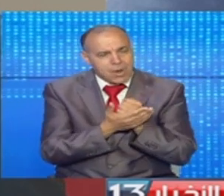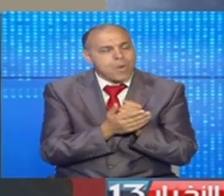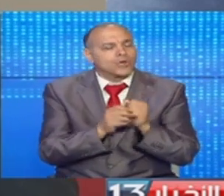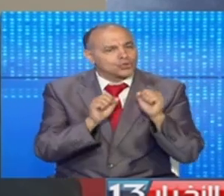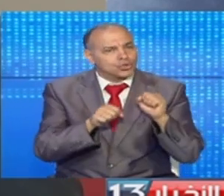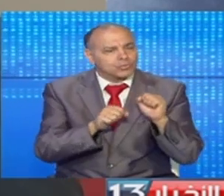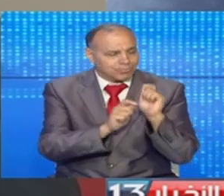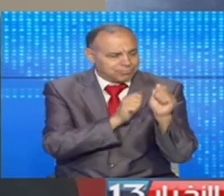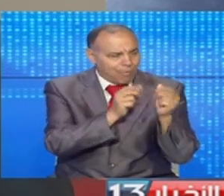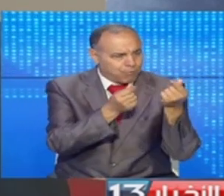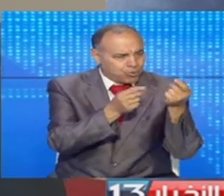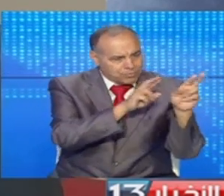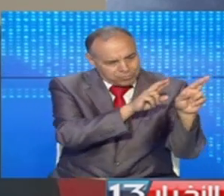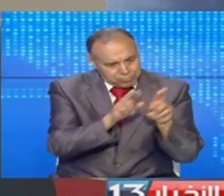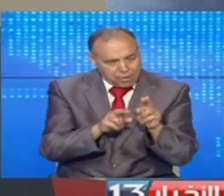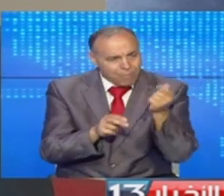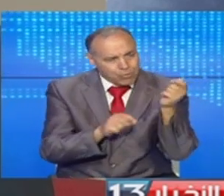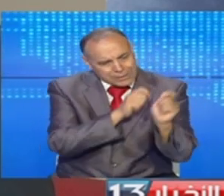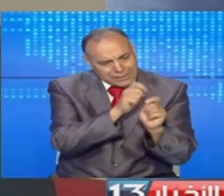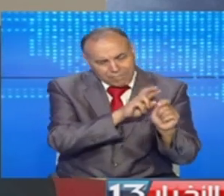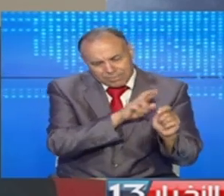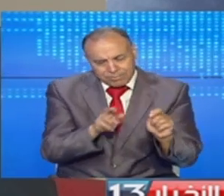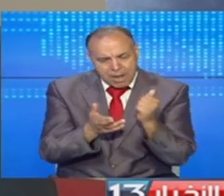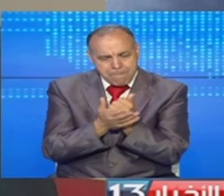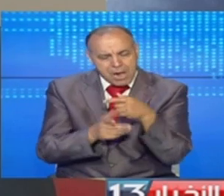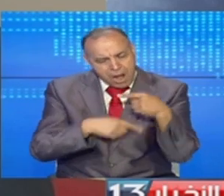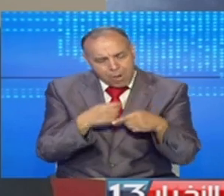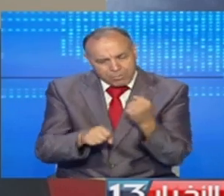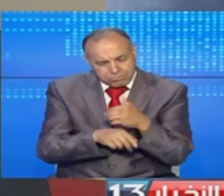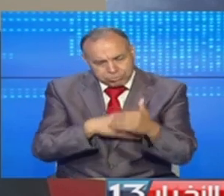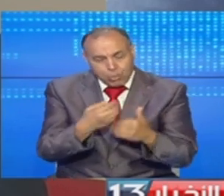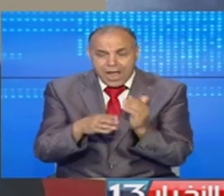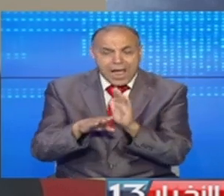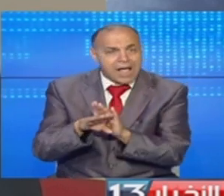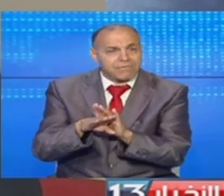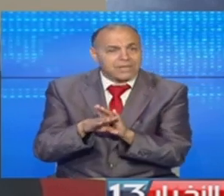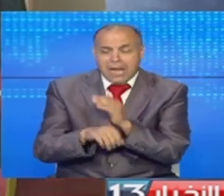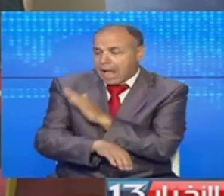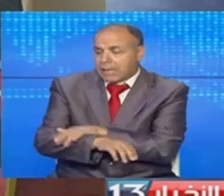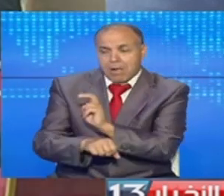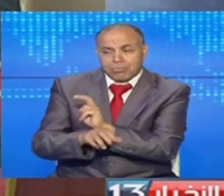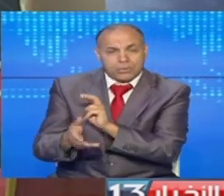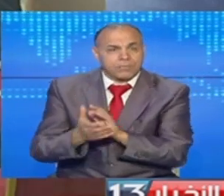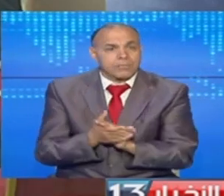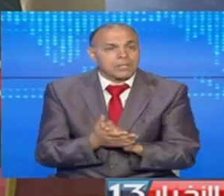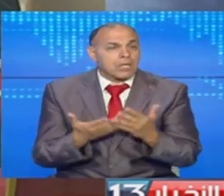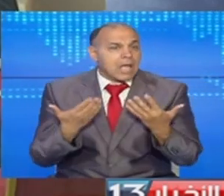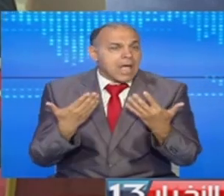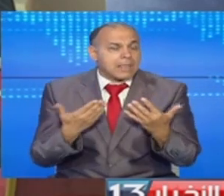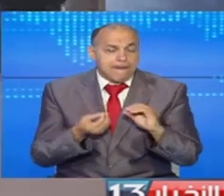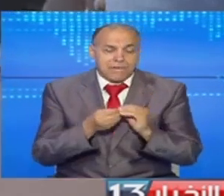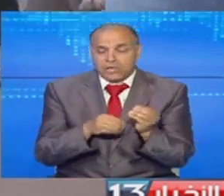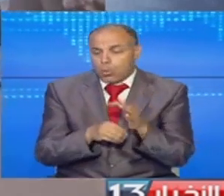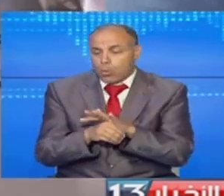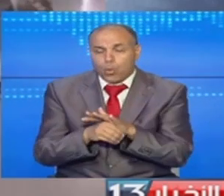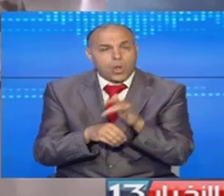ينجموا يعاودوا يدخلوا في النشاط ويحافظوا على مواطن الشغل. تداعيات أزمة كورونا على